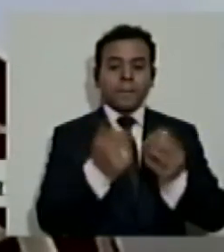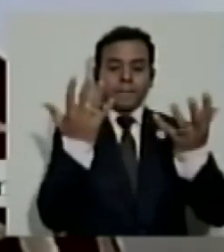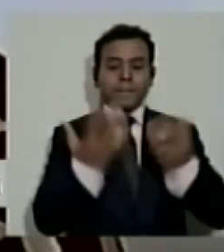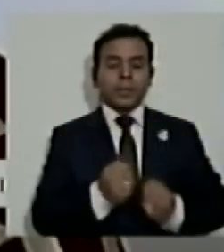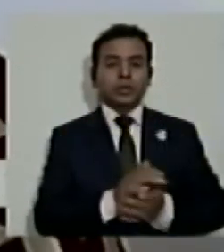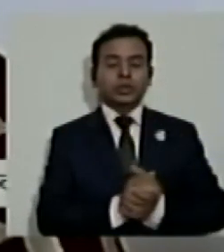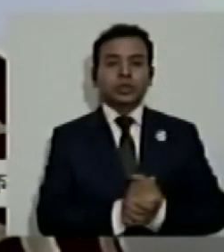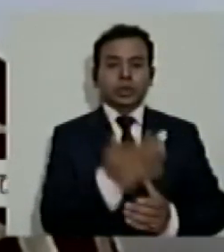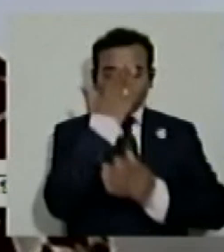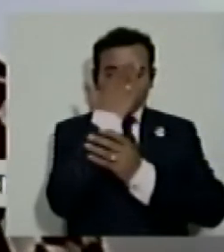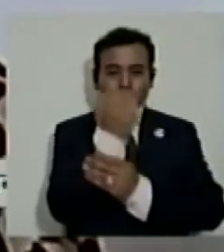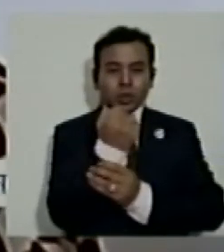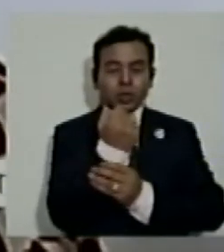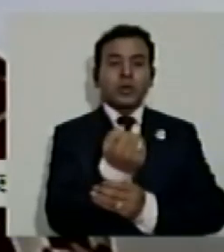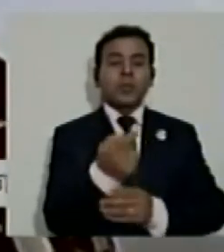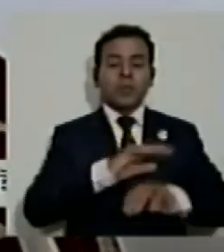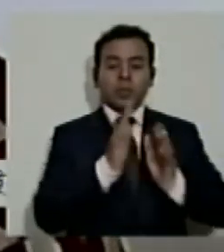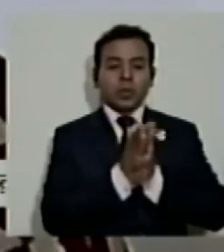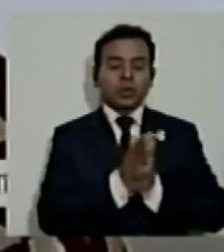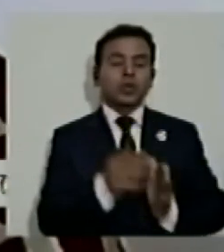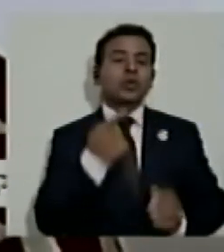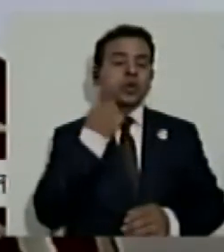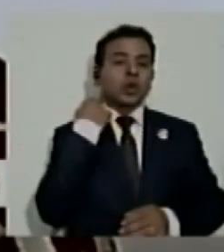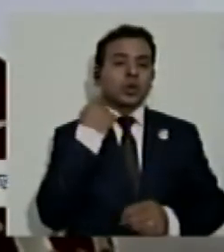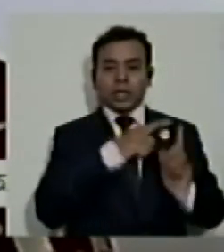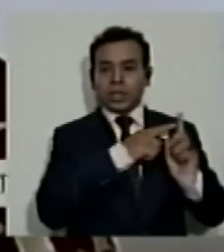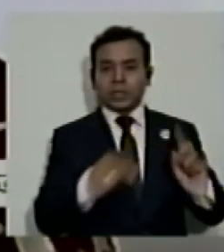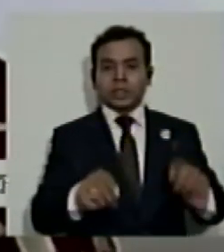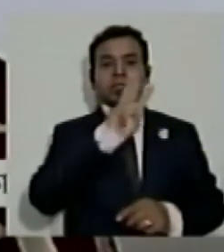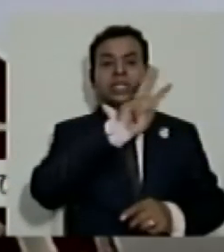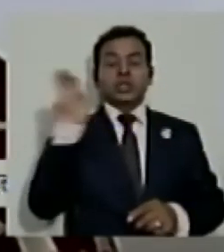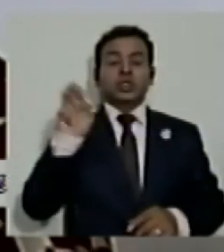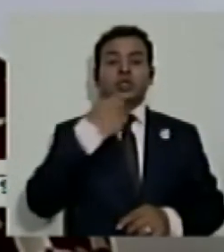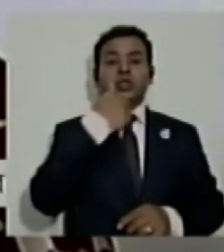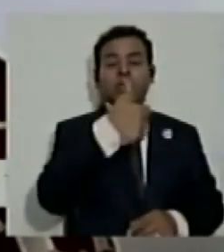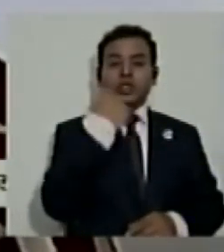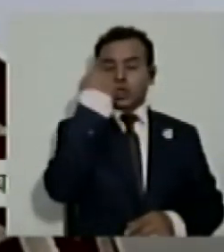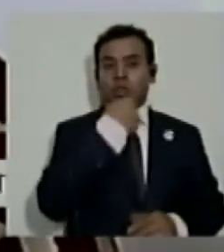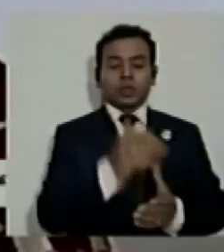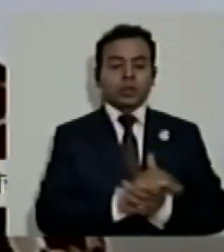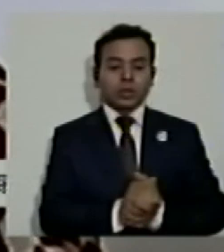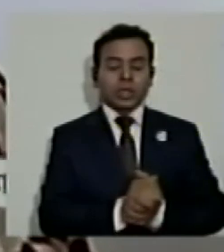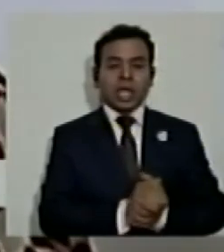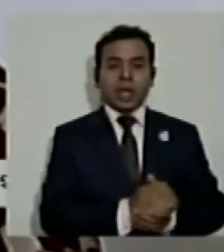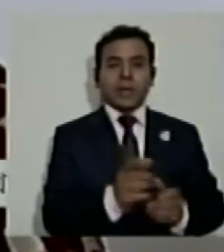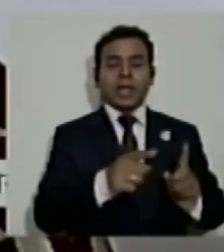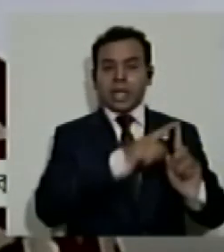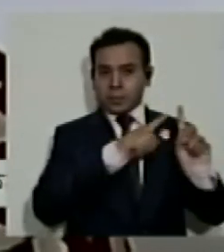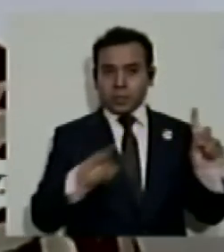24 ঘন্টায় 306 জন, যা সর্বমোট এই যাবৎ পর্যন্ত সংক্রমিত ব্যক্তির